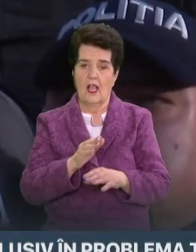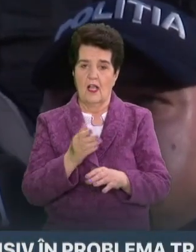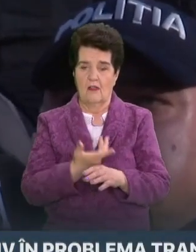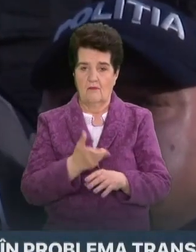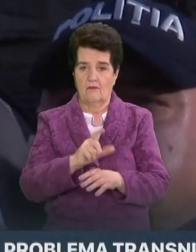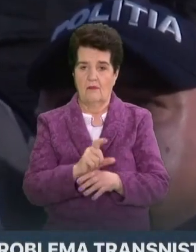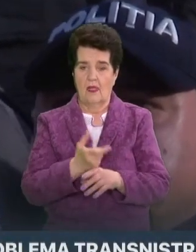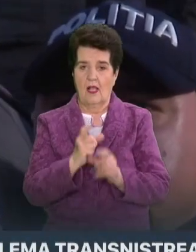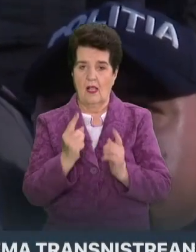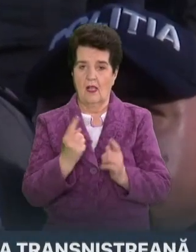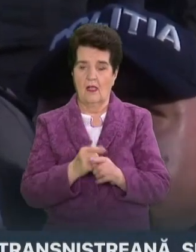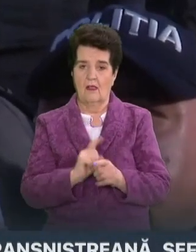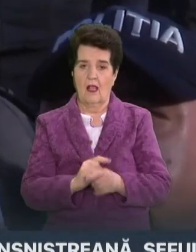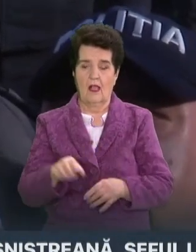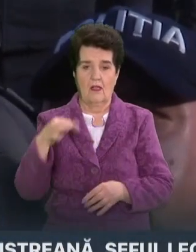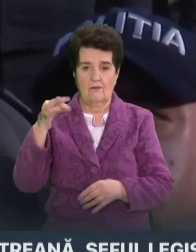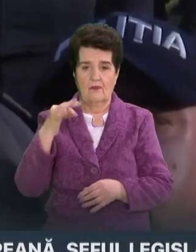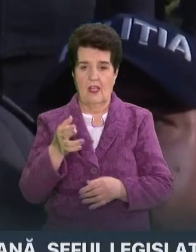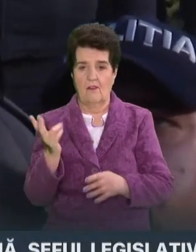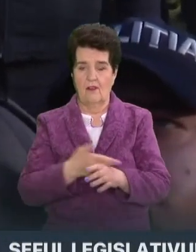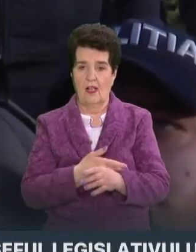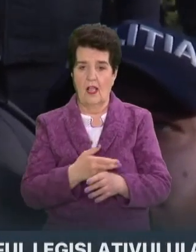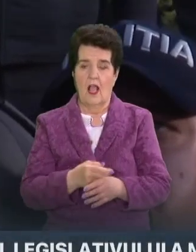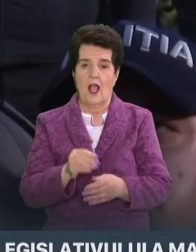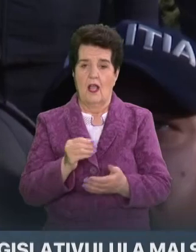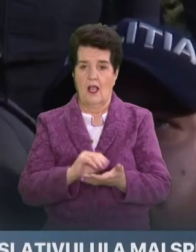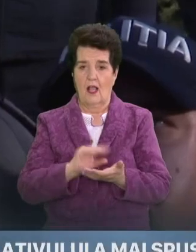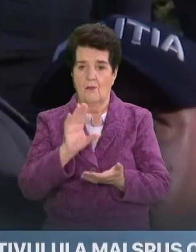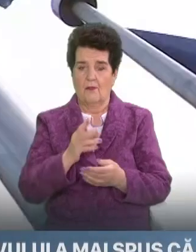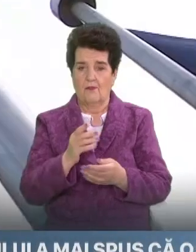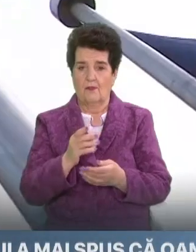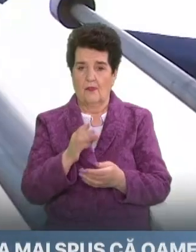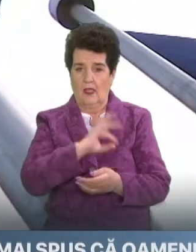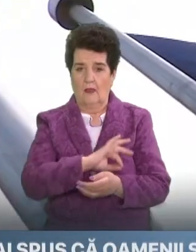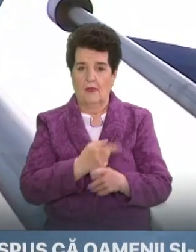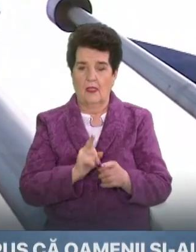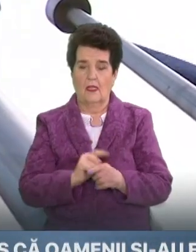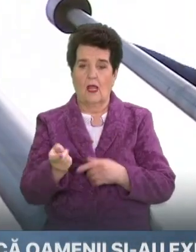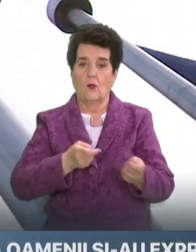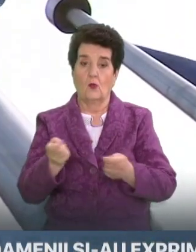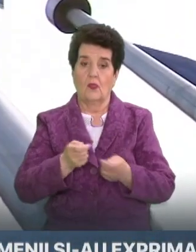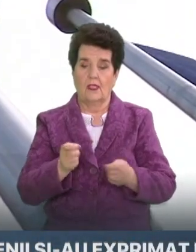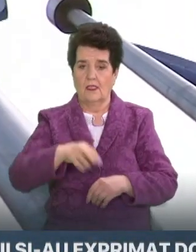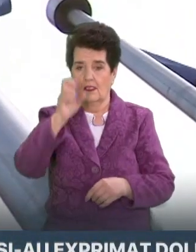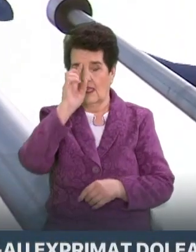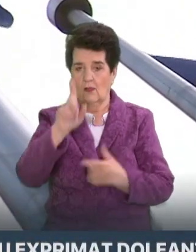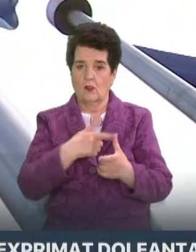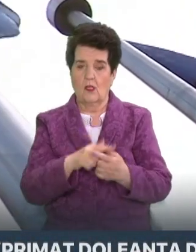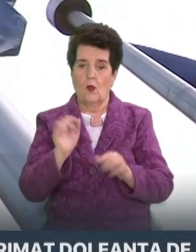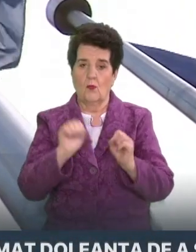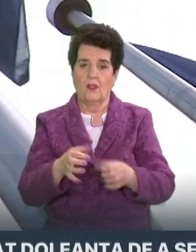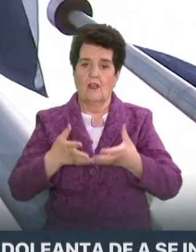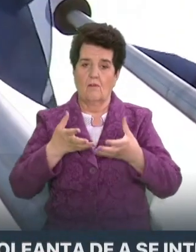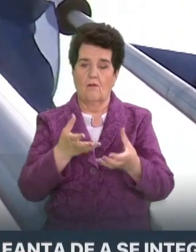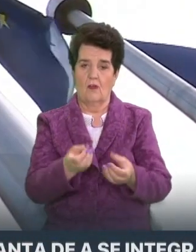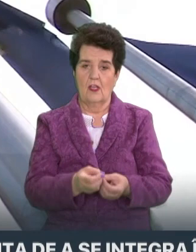publice și exportul neautorizat de capital, în măsura în care ar putea prelua controlul asupra activităților autorităților statului sau le-ar putea influența